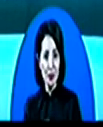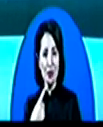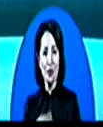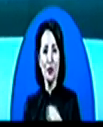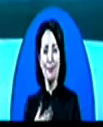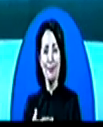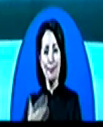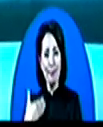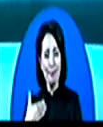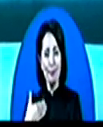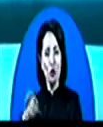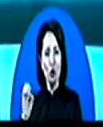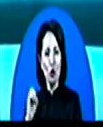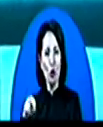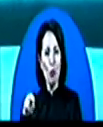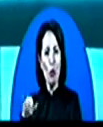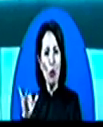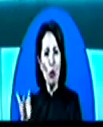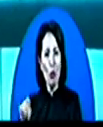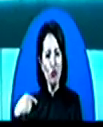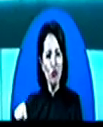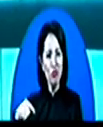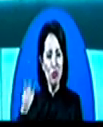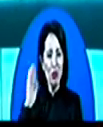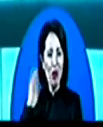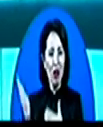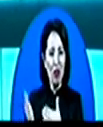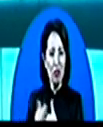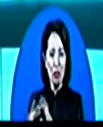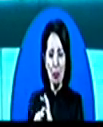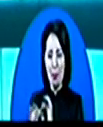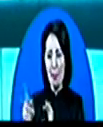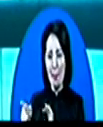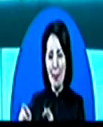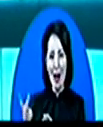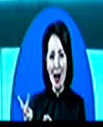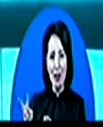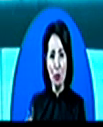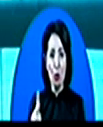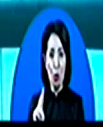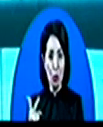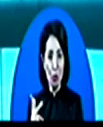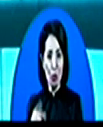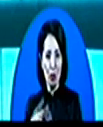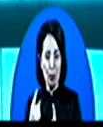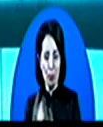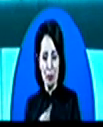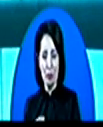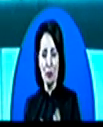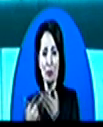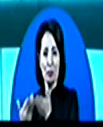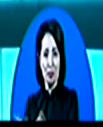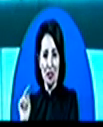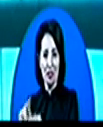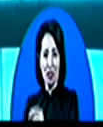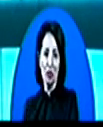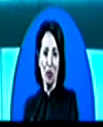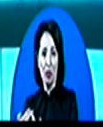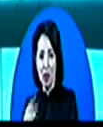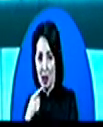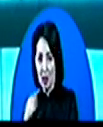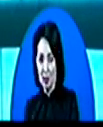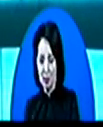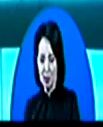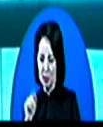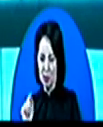ерөнхий прокурор авилах албан тушаалтай холбоотой байж болцсошгүй 23 хэргийг шалгуулахаар хандсан. За энэ хугацаанд улсад учирсан хохирлоос